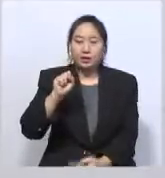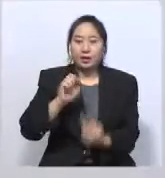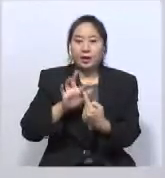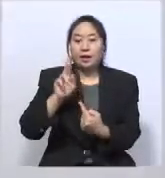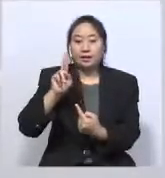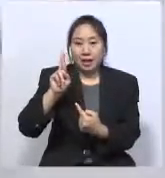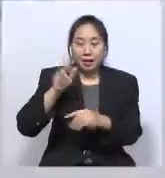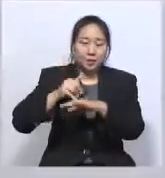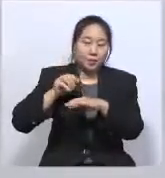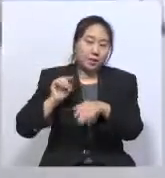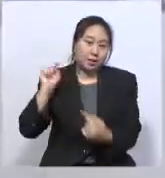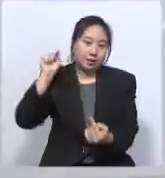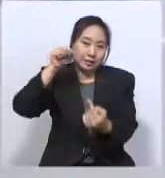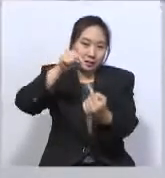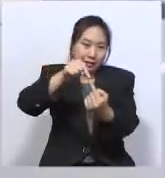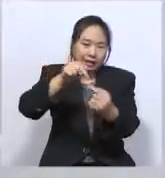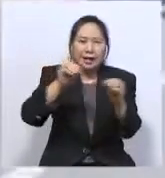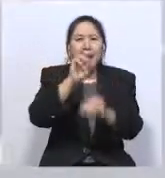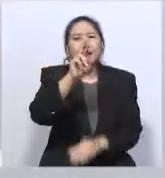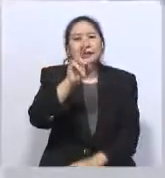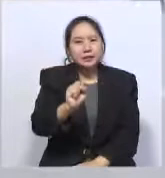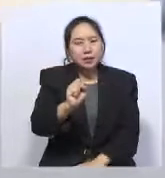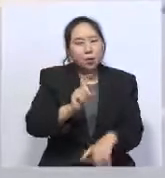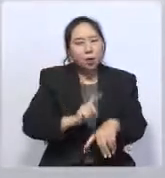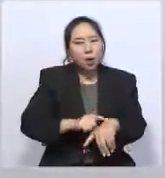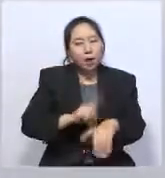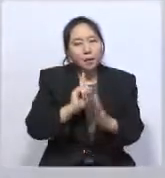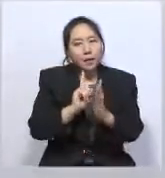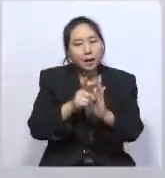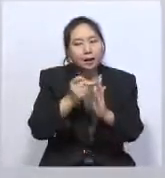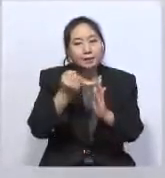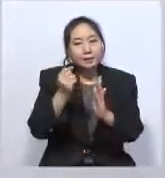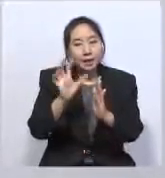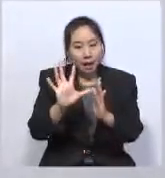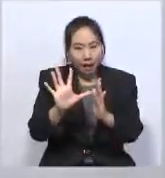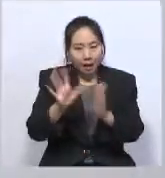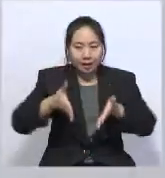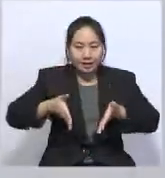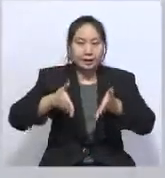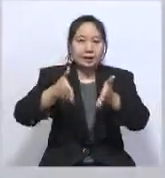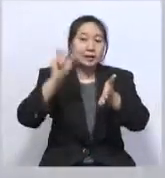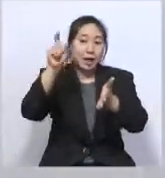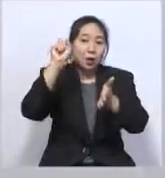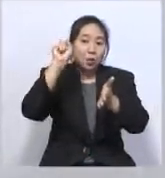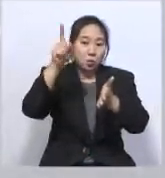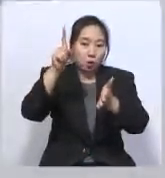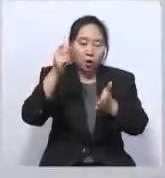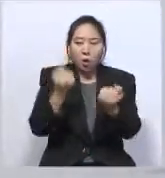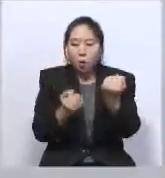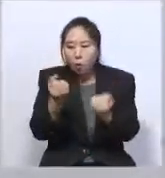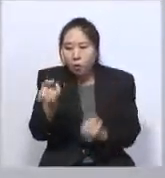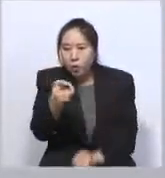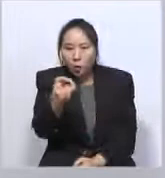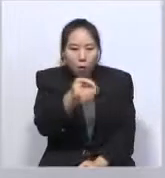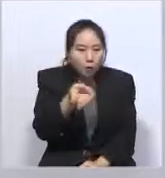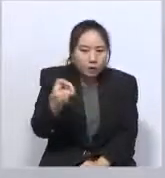างลงทางด่วนโทเวแถวแถวรังสิตใช้เวลาประมาณ15นาทีนะครับบนทางด่วนโทเวนั้นรถยังน้อยนะครับ